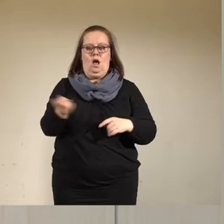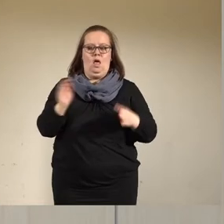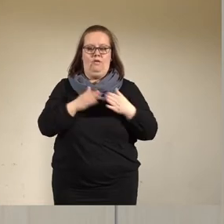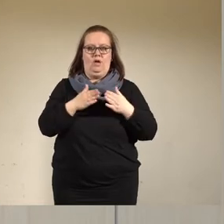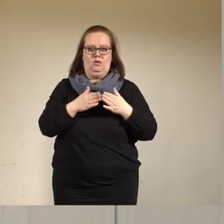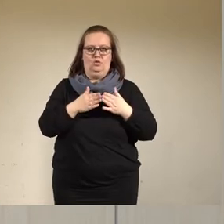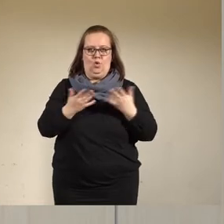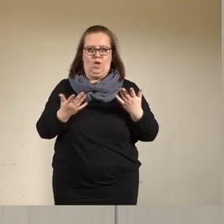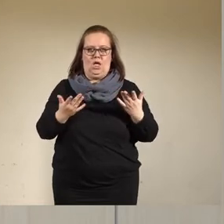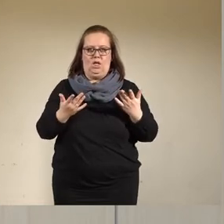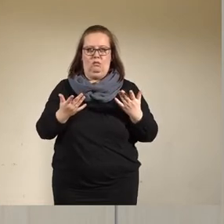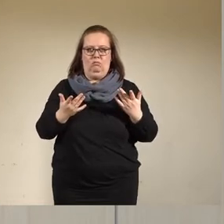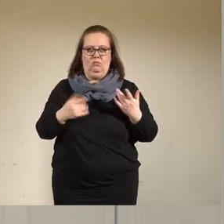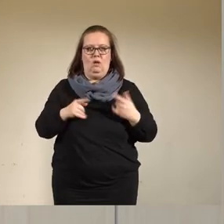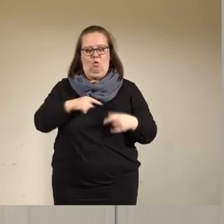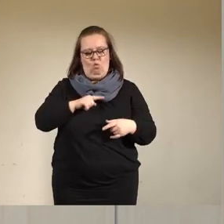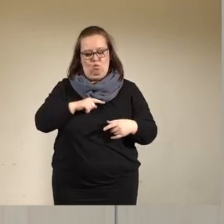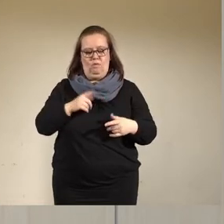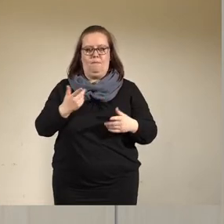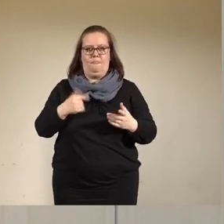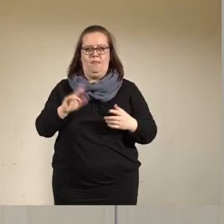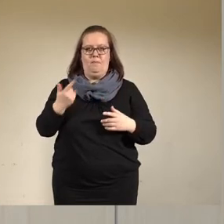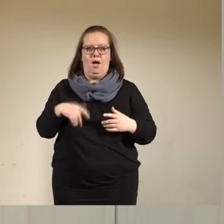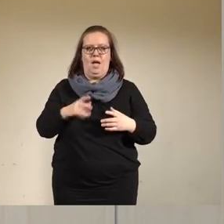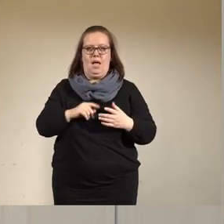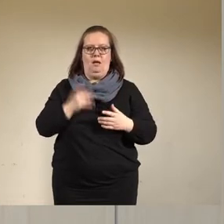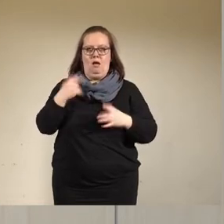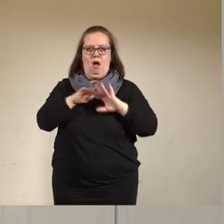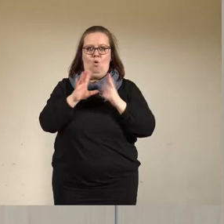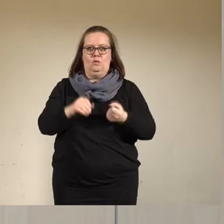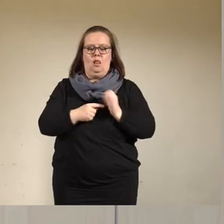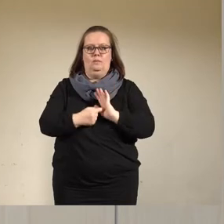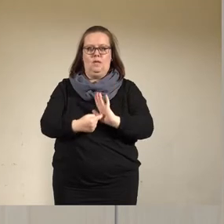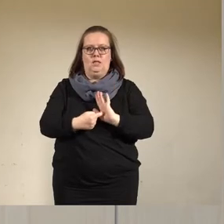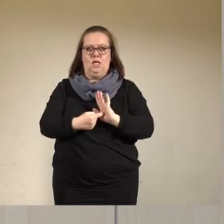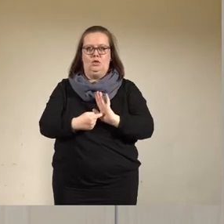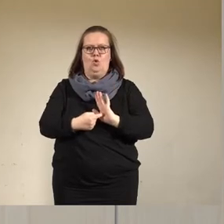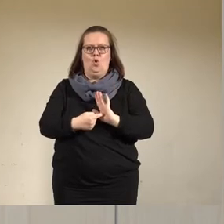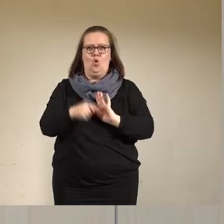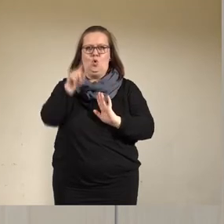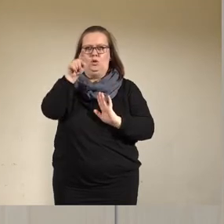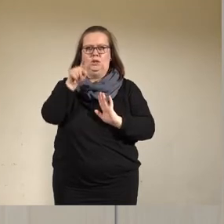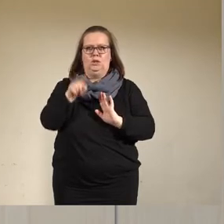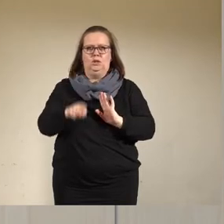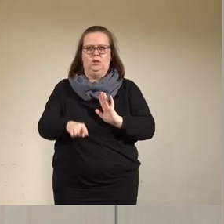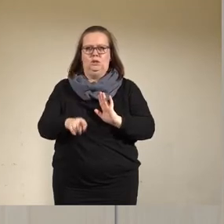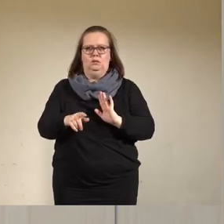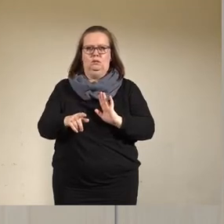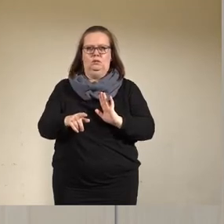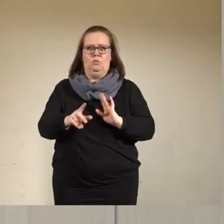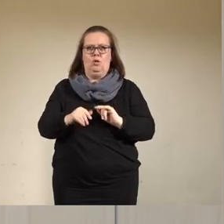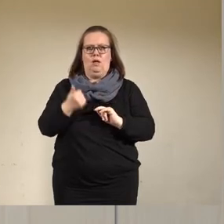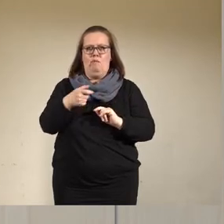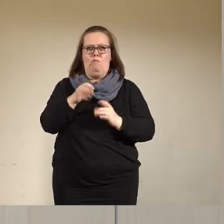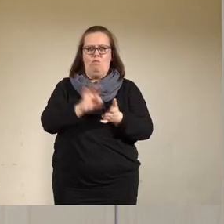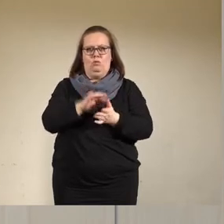Fraktionen, inklusive uns, bei der Präsentation des Haushaltes erstmal diesen Lapsus